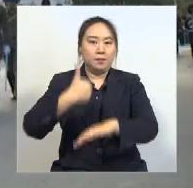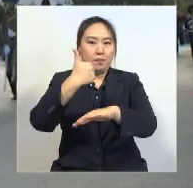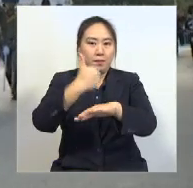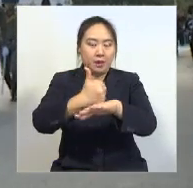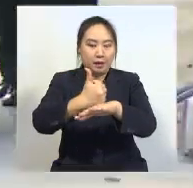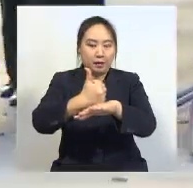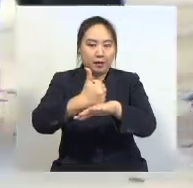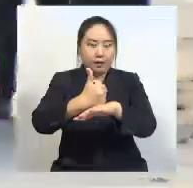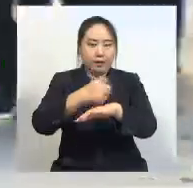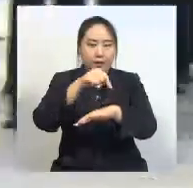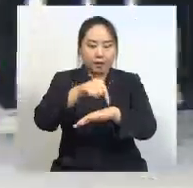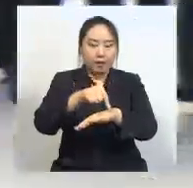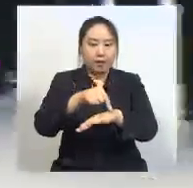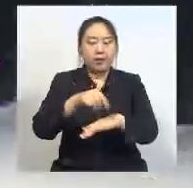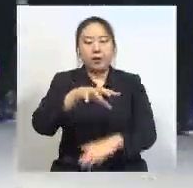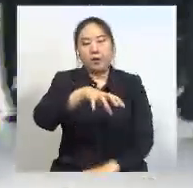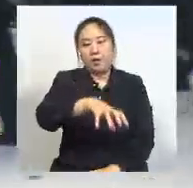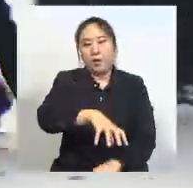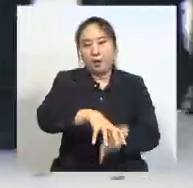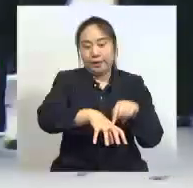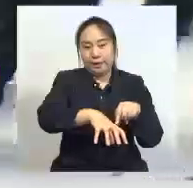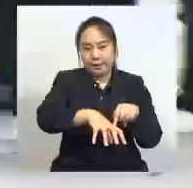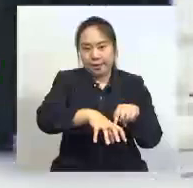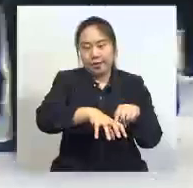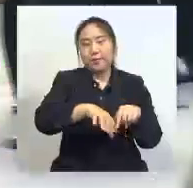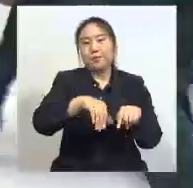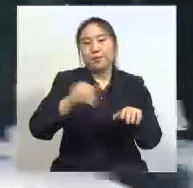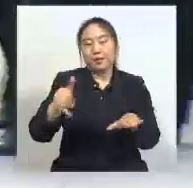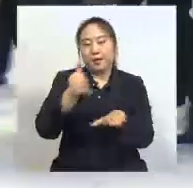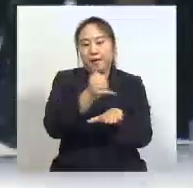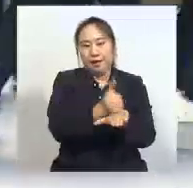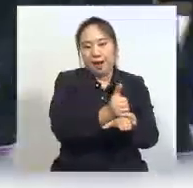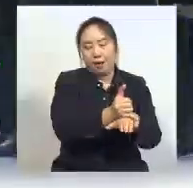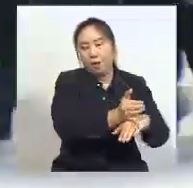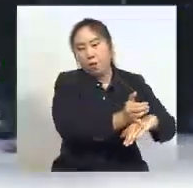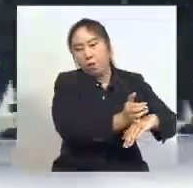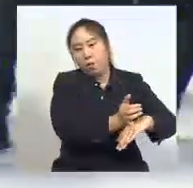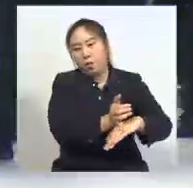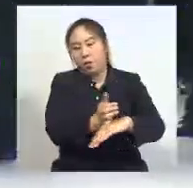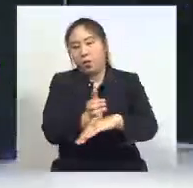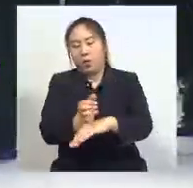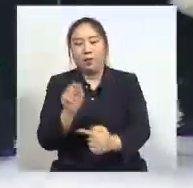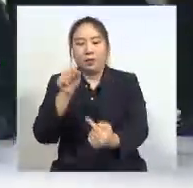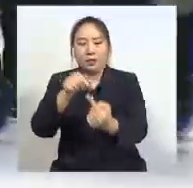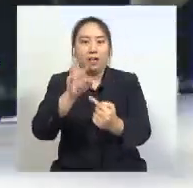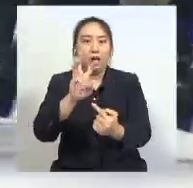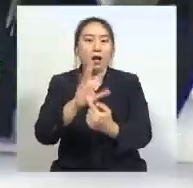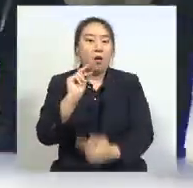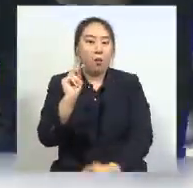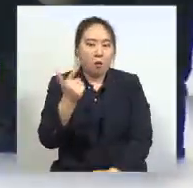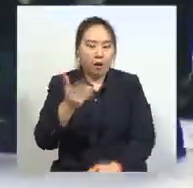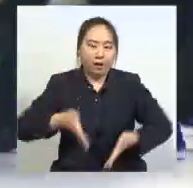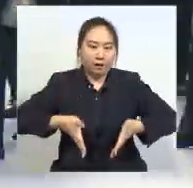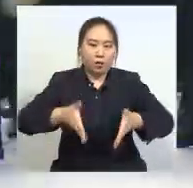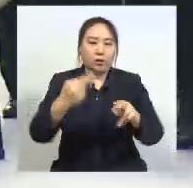ทธาลทองที่เกยพระที่นั่งราชกิจวินิจฉัยท่าราชวรดิษฐ์มายังพระบรมมหาราชวังผ่านเส้นทาง